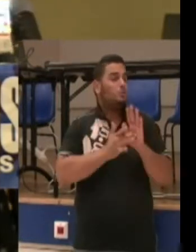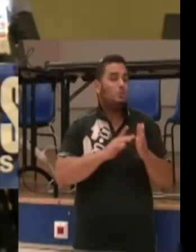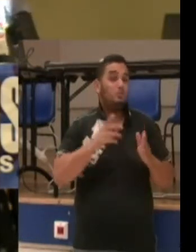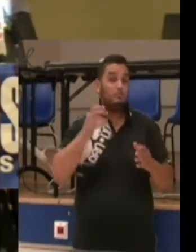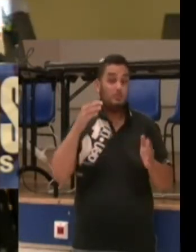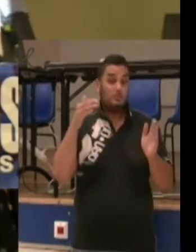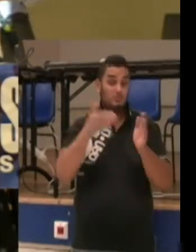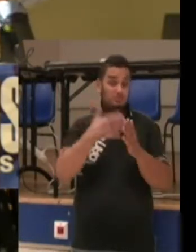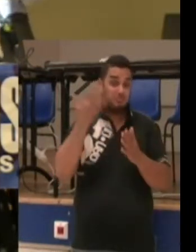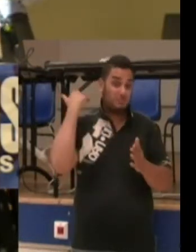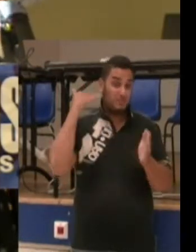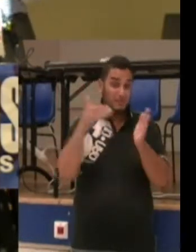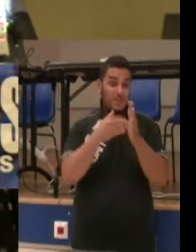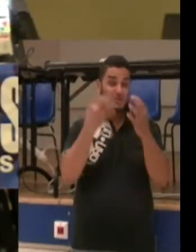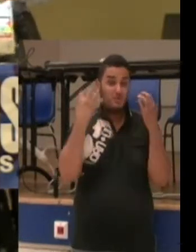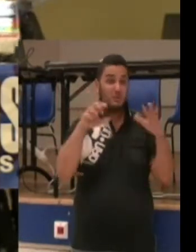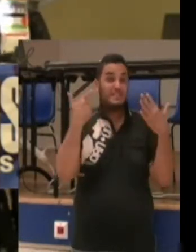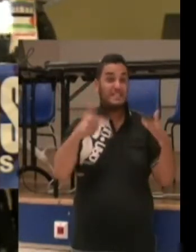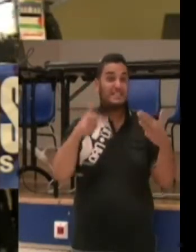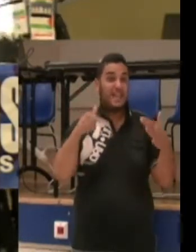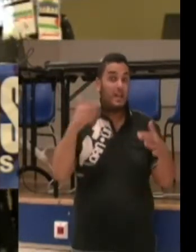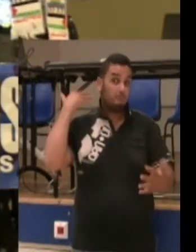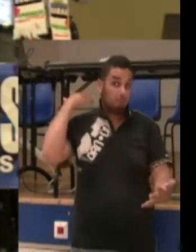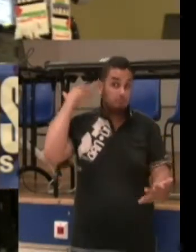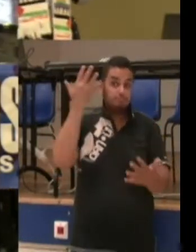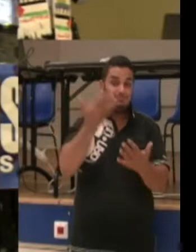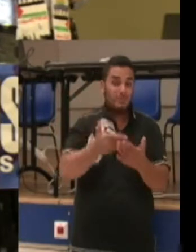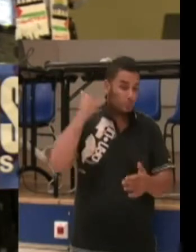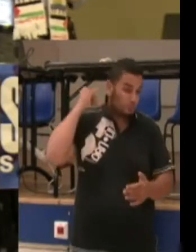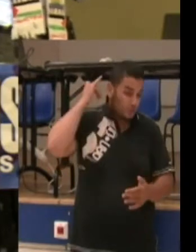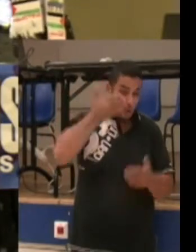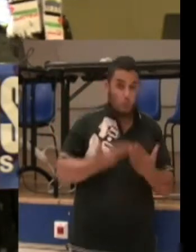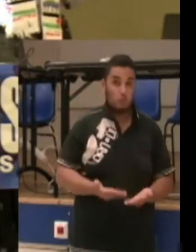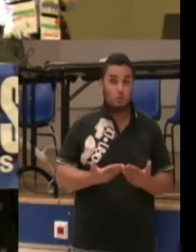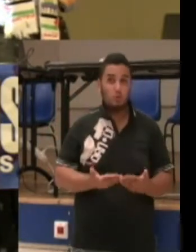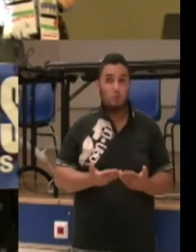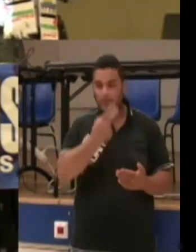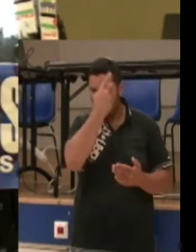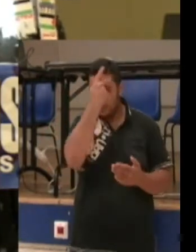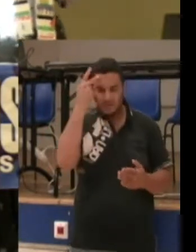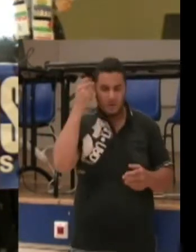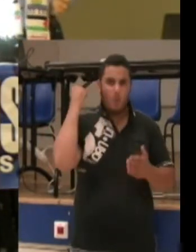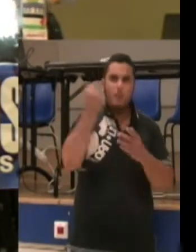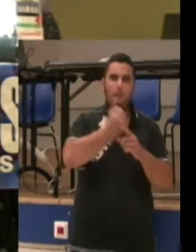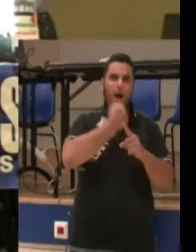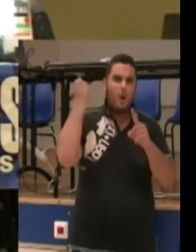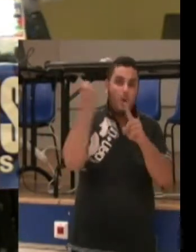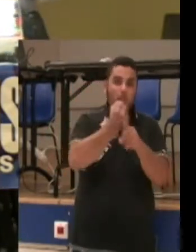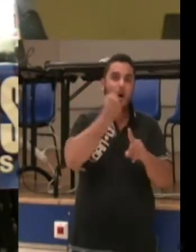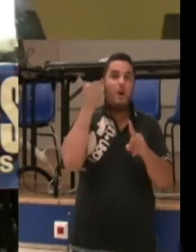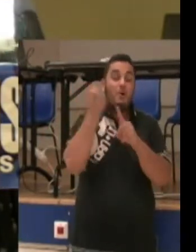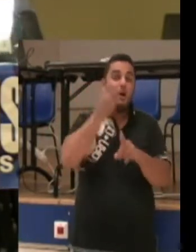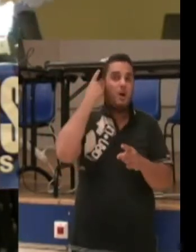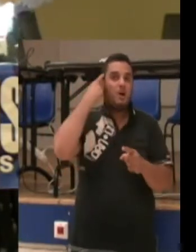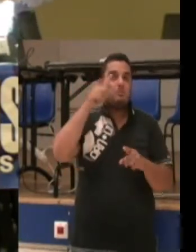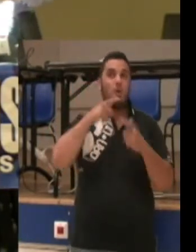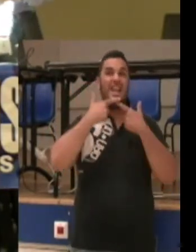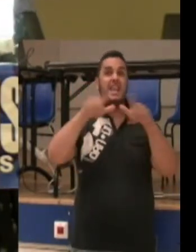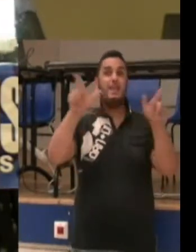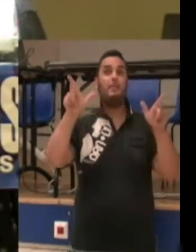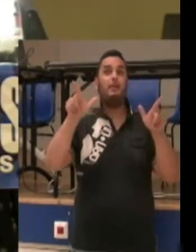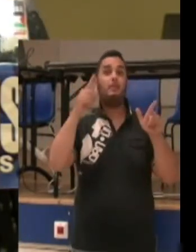Depuis 1917 jusqu'à aujourd'hui, le peuple palestinien combat pour sa